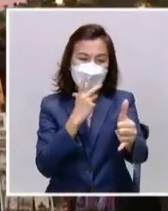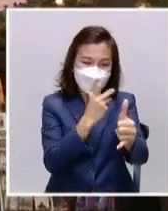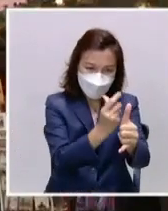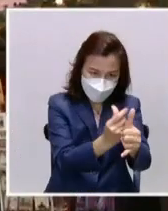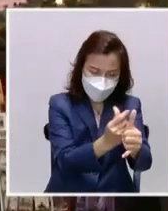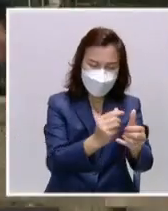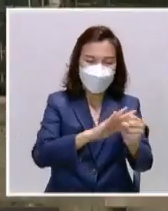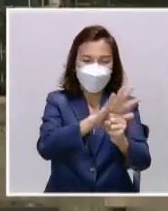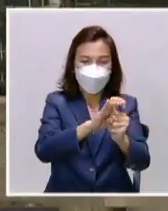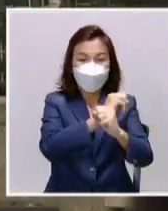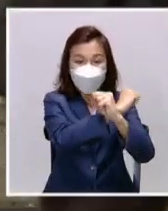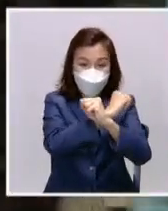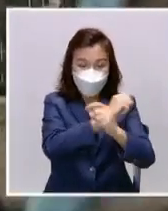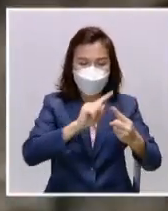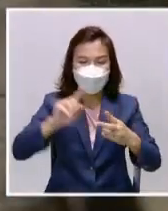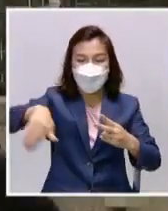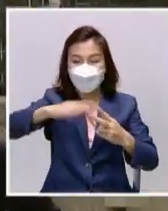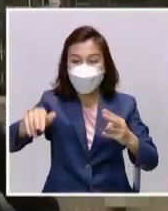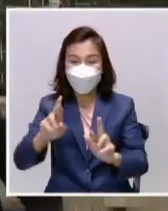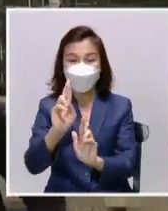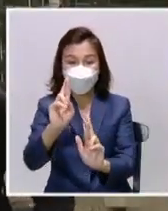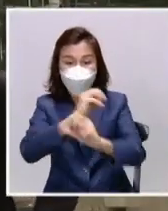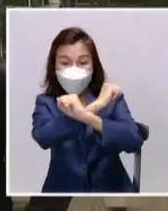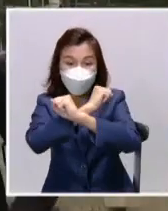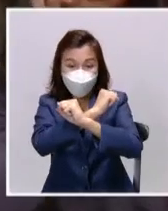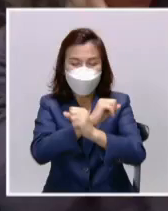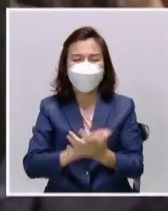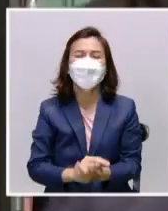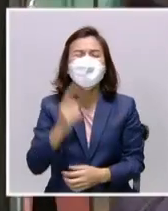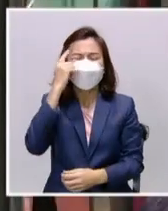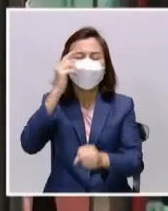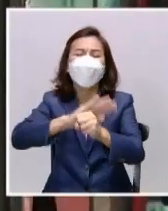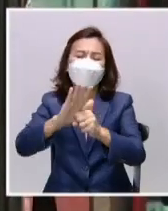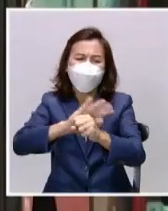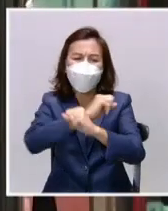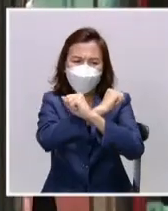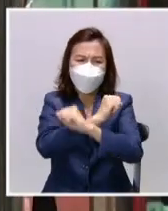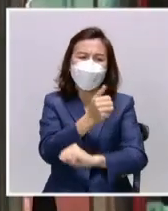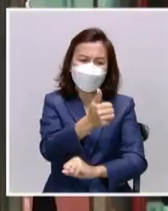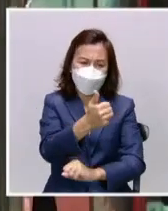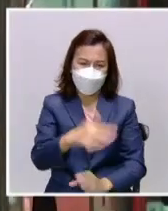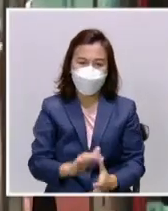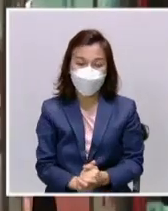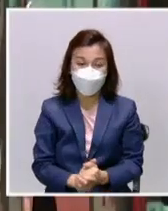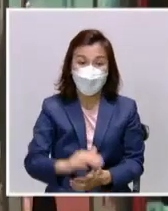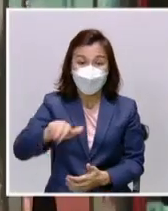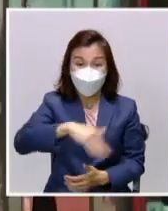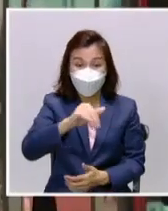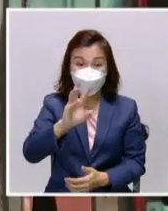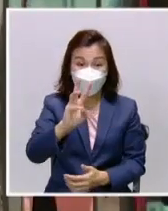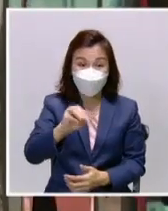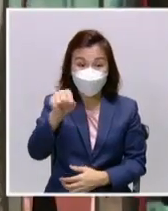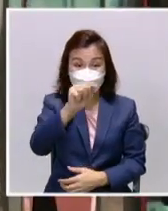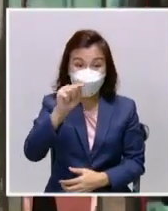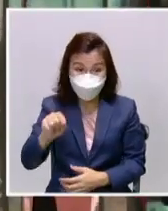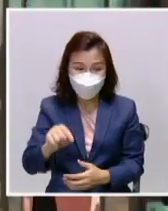ระมัดระวังในหมู่ประชาชนจะเพียงพอที่จะสกัดลื่นโควิกล่าสุดขณะที่ผู้ป่วยโรคของ 29มากกว่า 60%นั้น